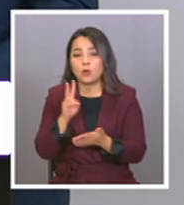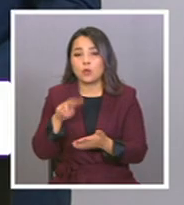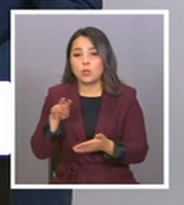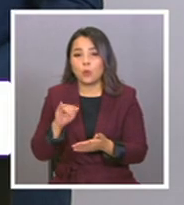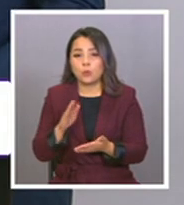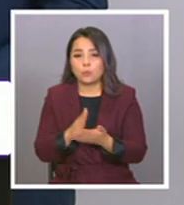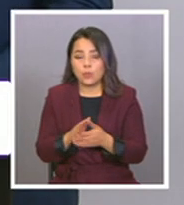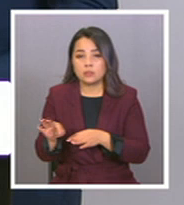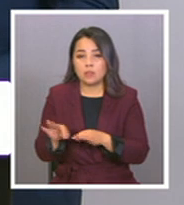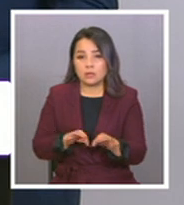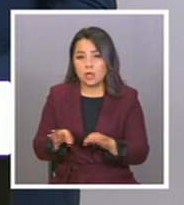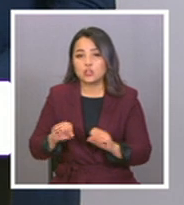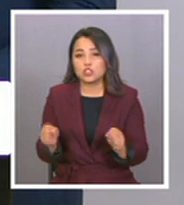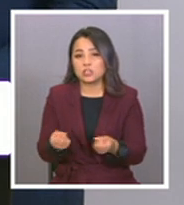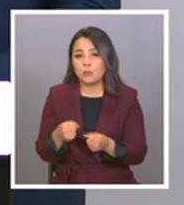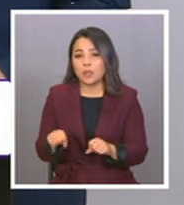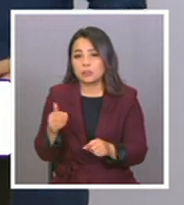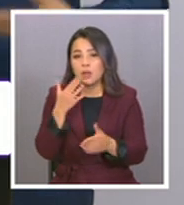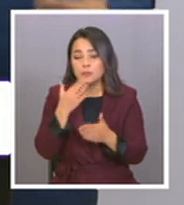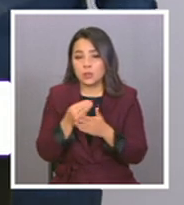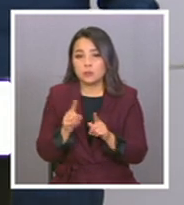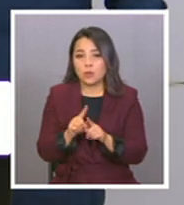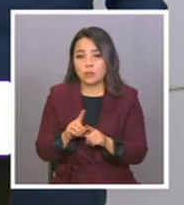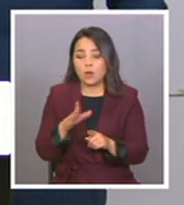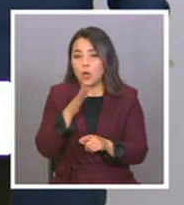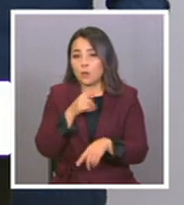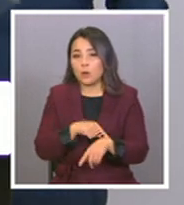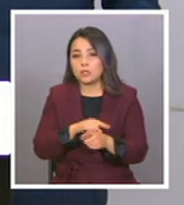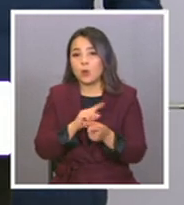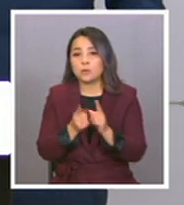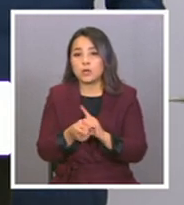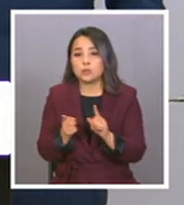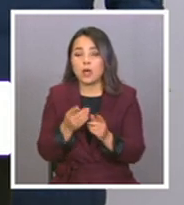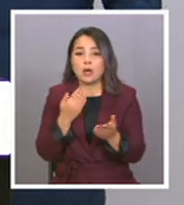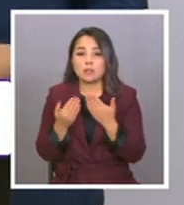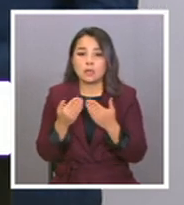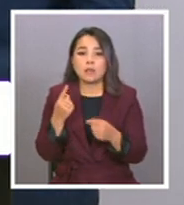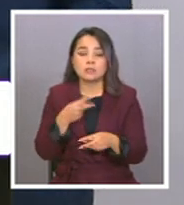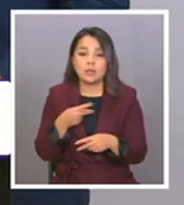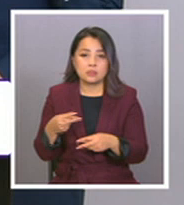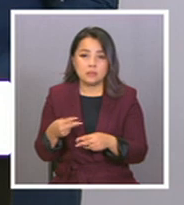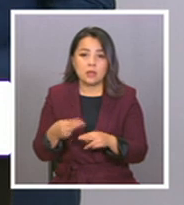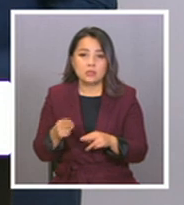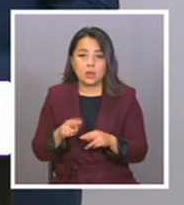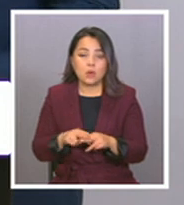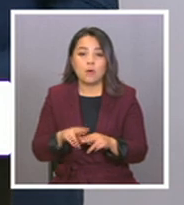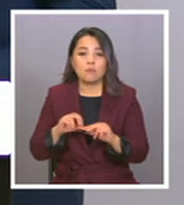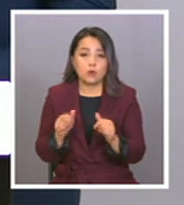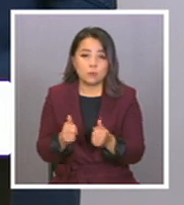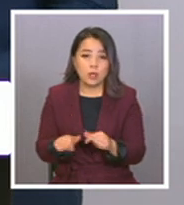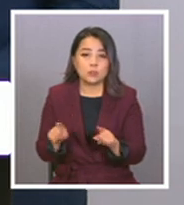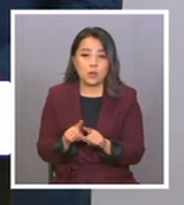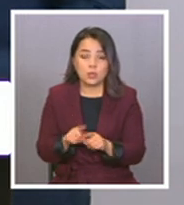проекциясы жылдамдықтың проекциясының уақыт өзгерісіне қатынасына тең. Осы формуладан